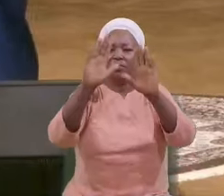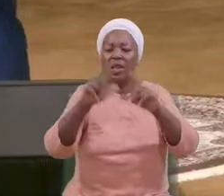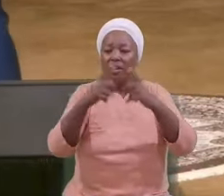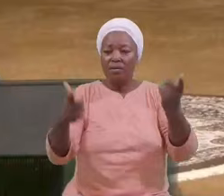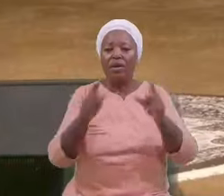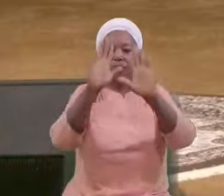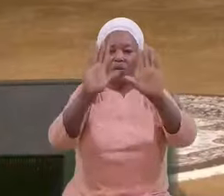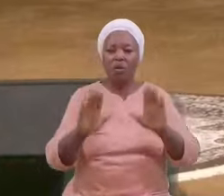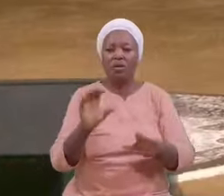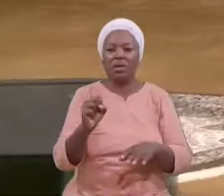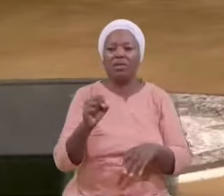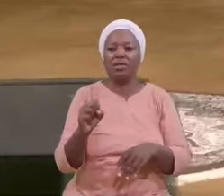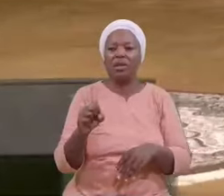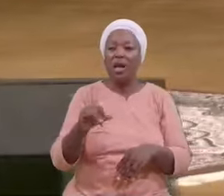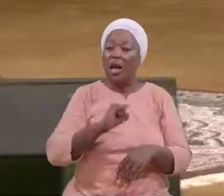vous dire que